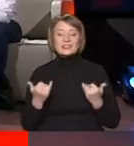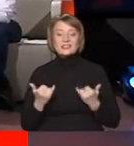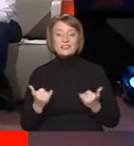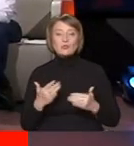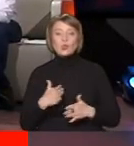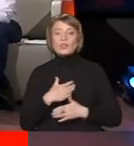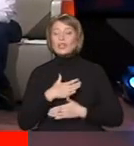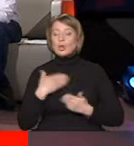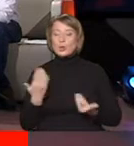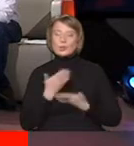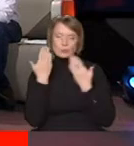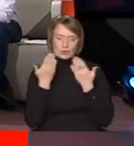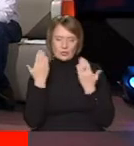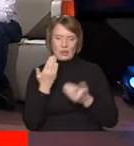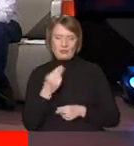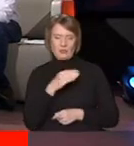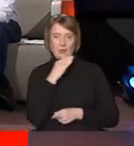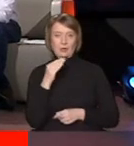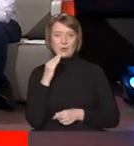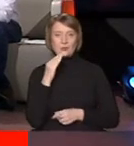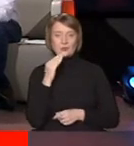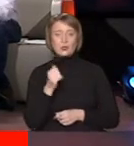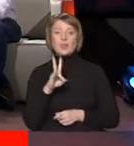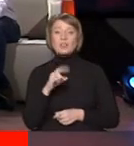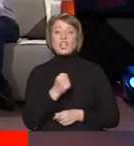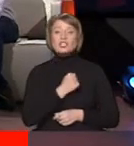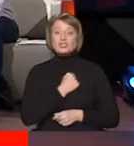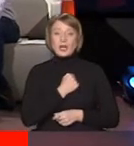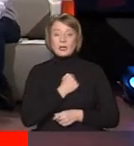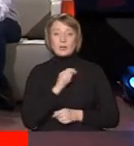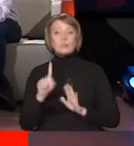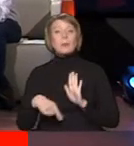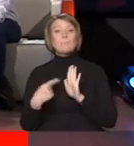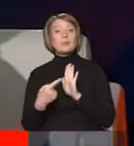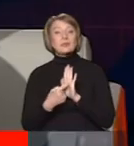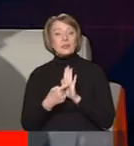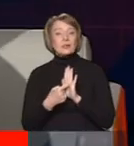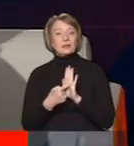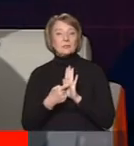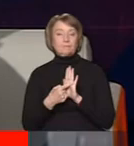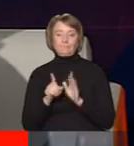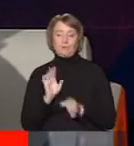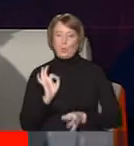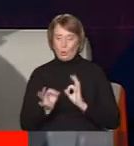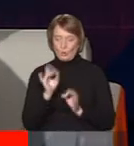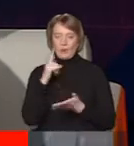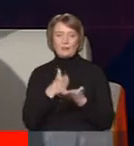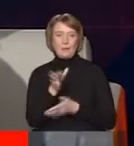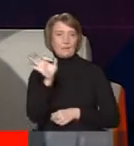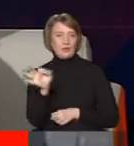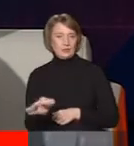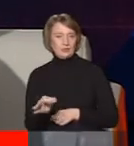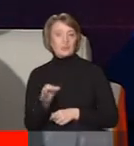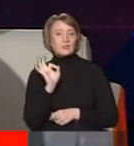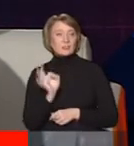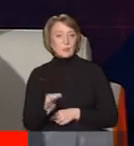хоче читати багато. Так от, дивіться, так от треба. На жаль. Так от, дивіться, тут питання, що нормальний політик, справжній політик, який справді хоче